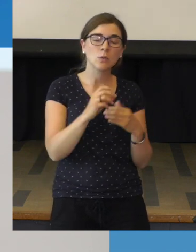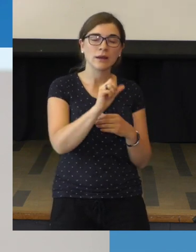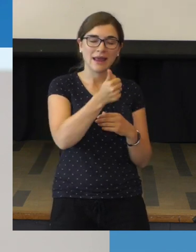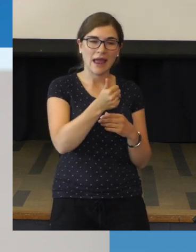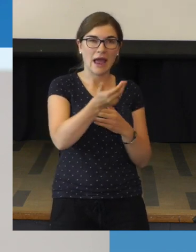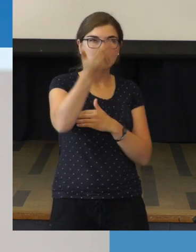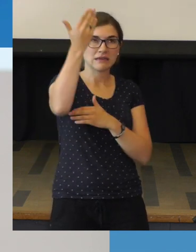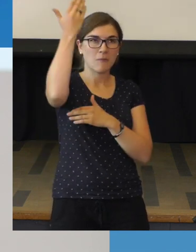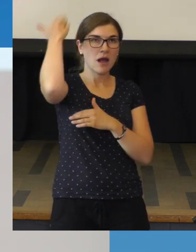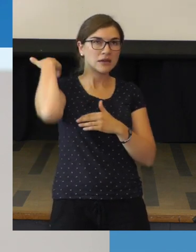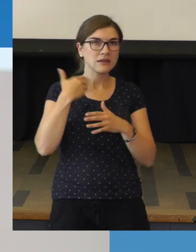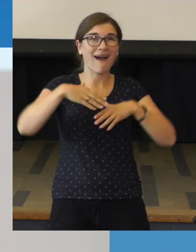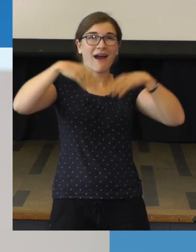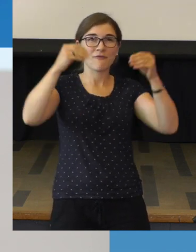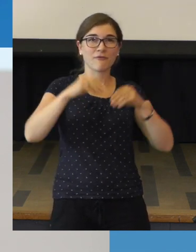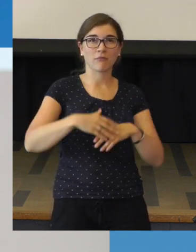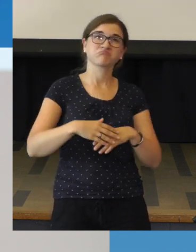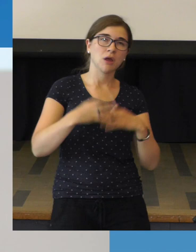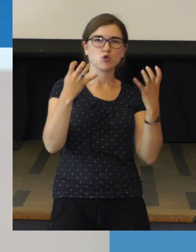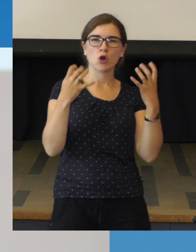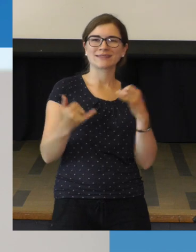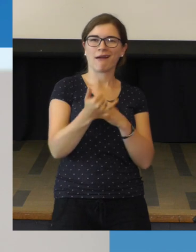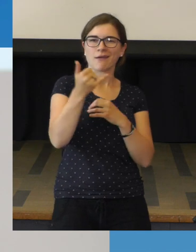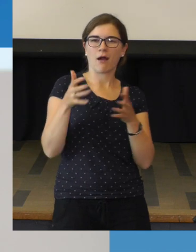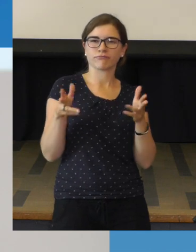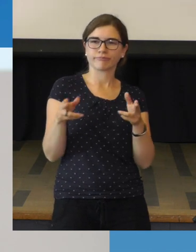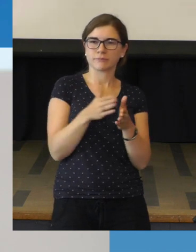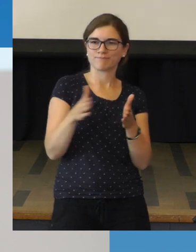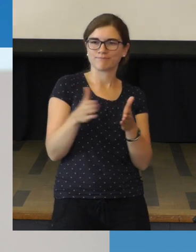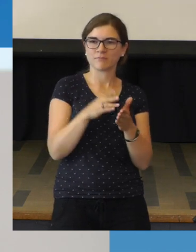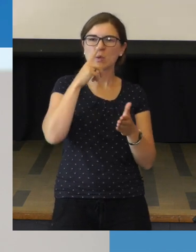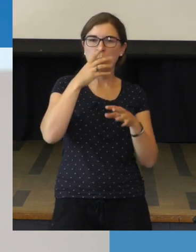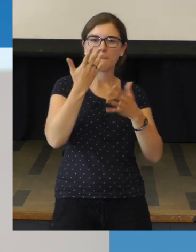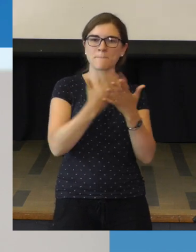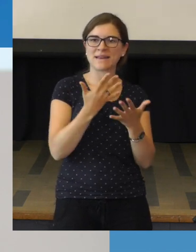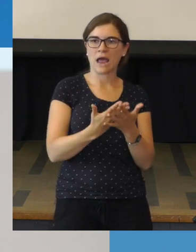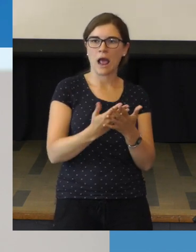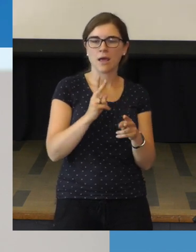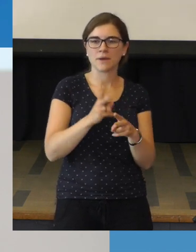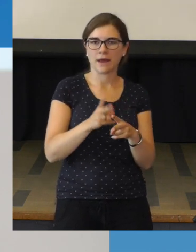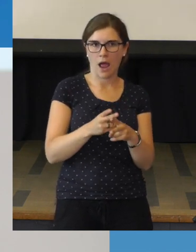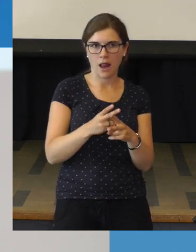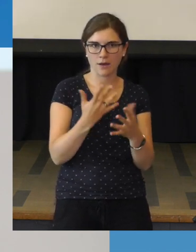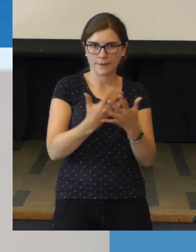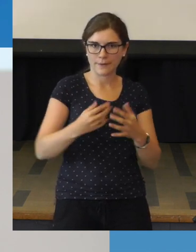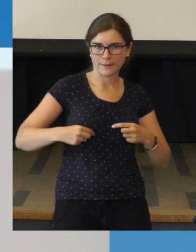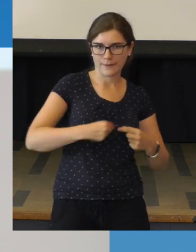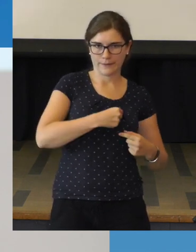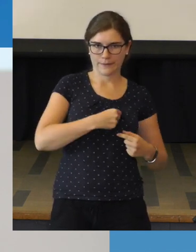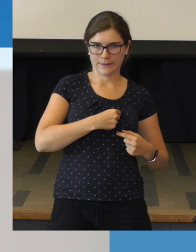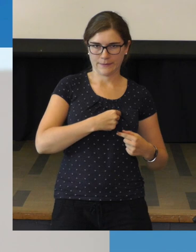von Stents, die wir seit Anfang der 90er Jahre hatten, die sogenannten rein Metallstents, Bare-Metal-Stents, relativ hoch, lag so bei